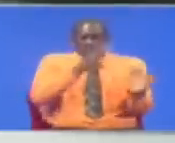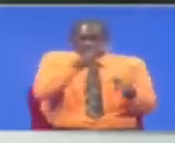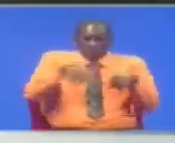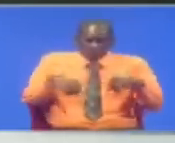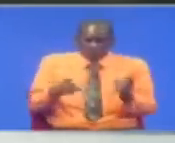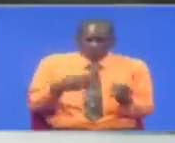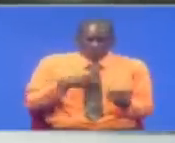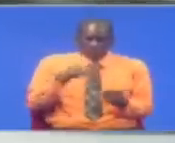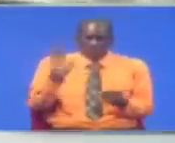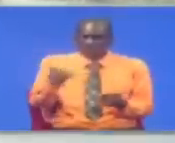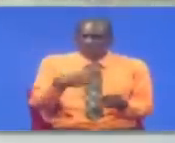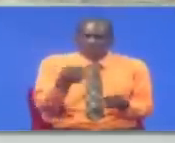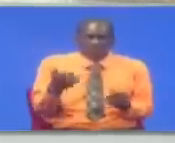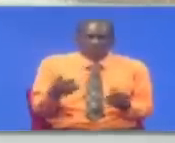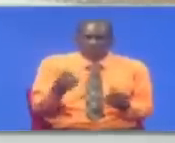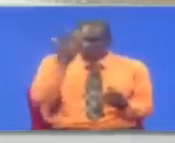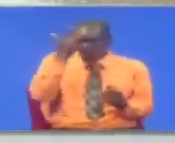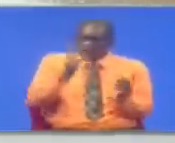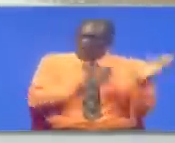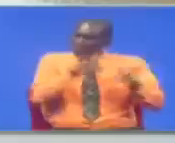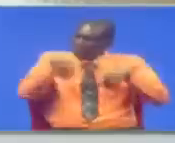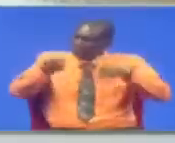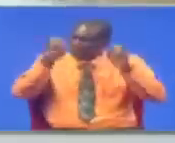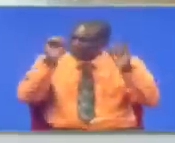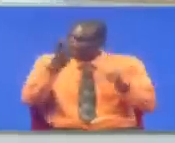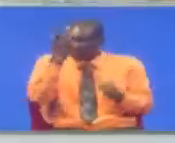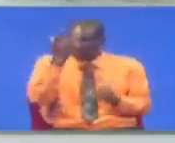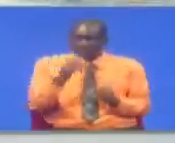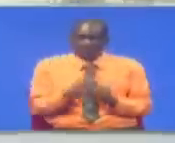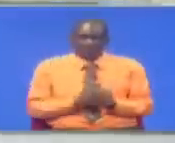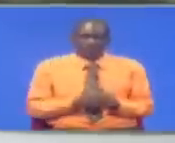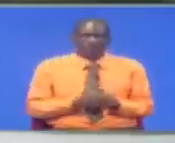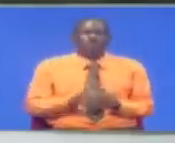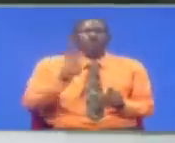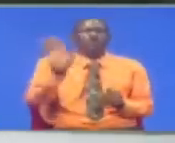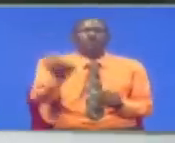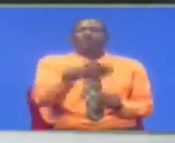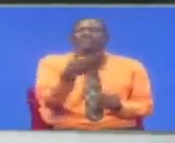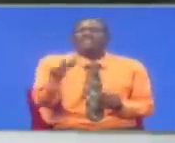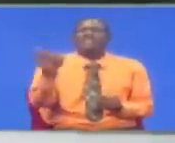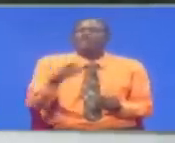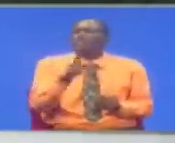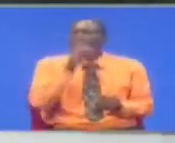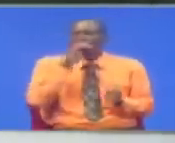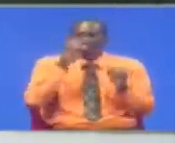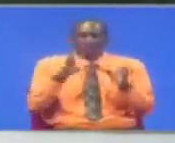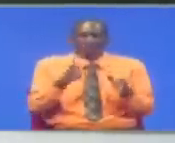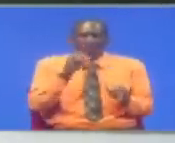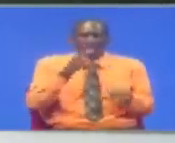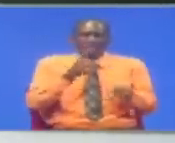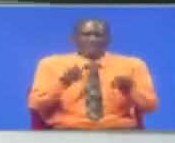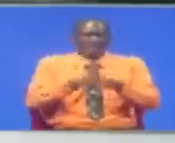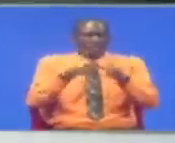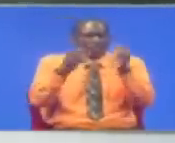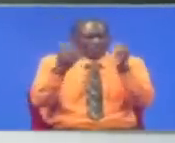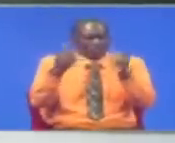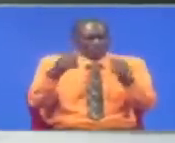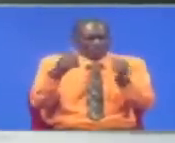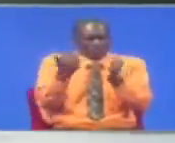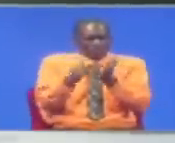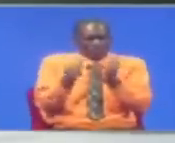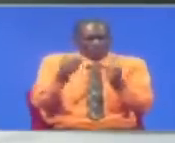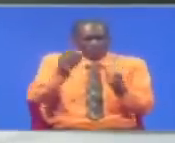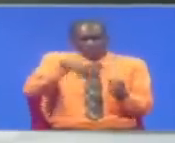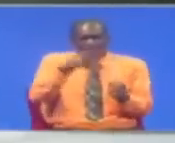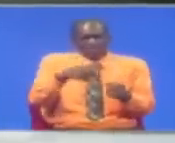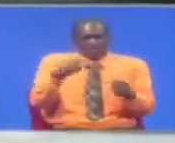kawimba mliimba hivyo kwa nini hamjajipanga si mnaimba hamuta nyamaza maovu yakitendeka anyway acha